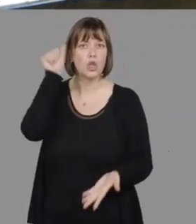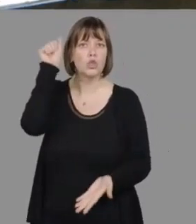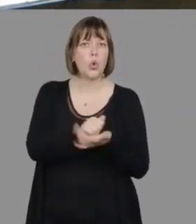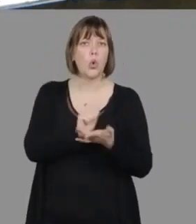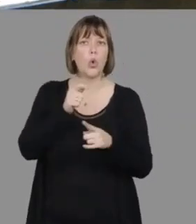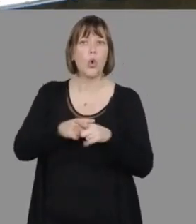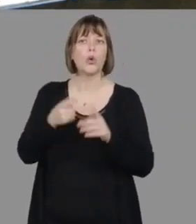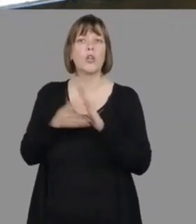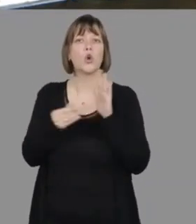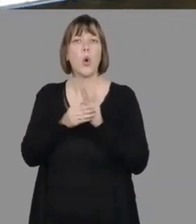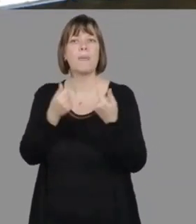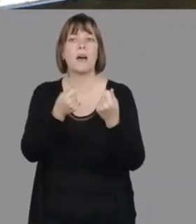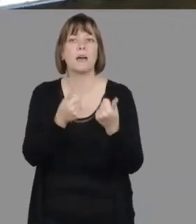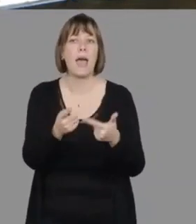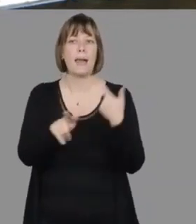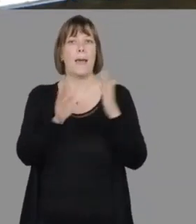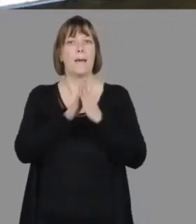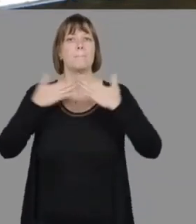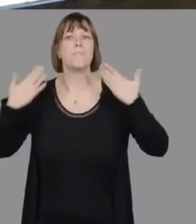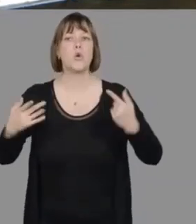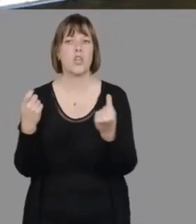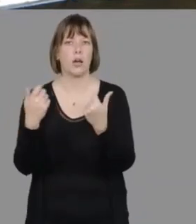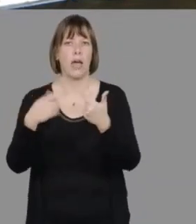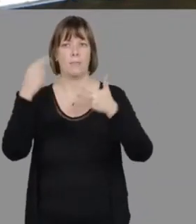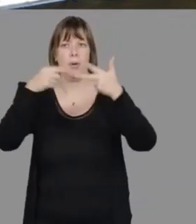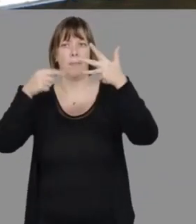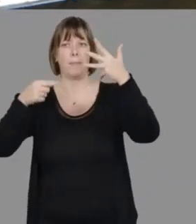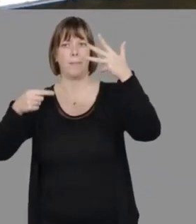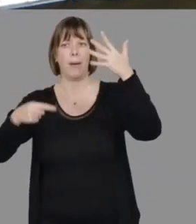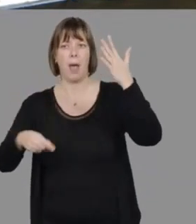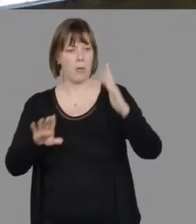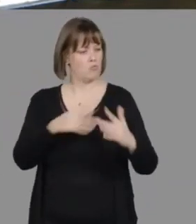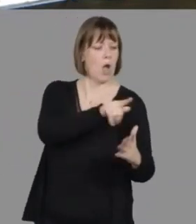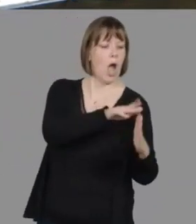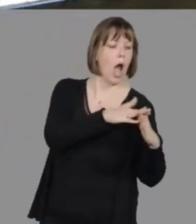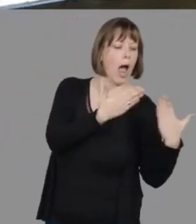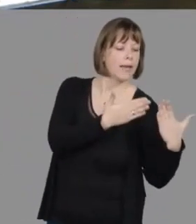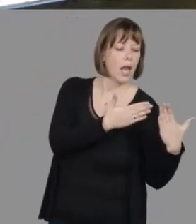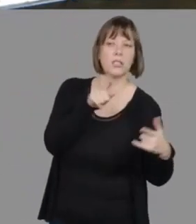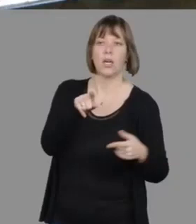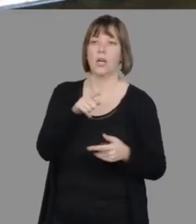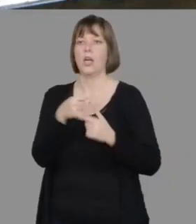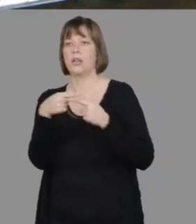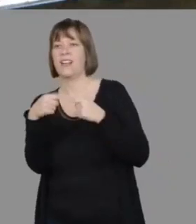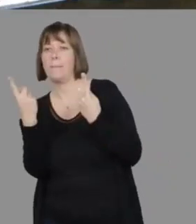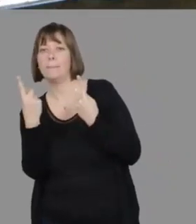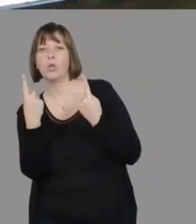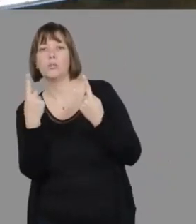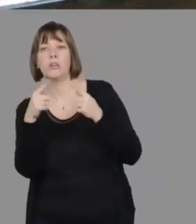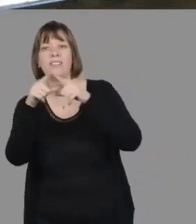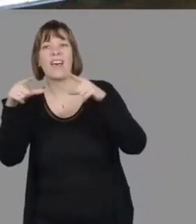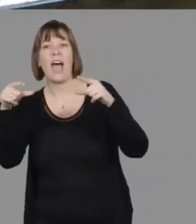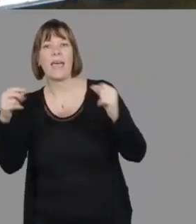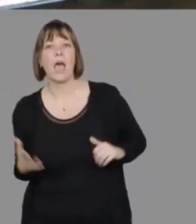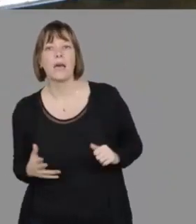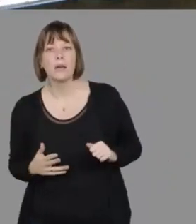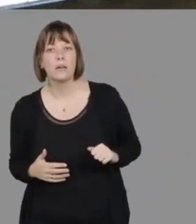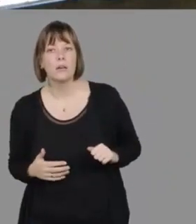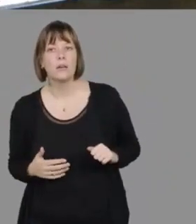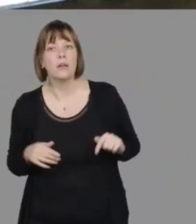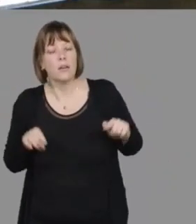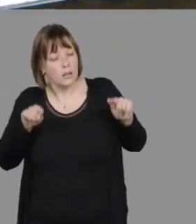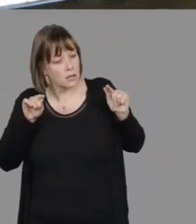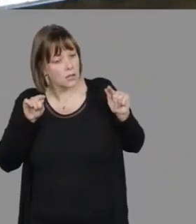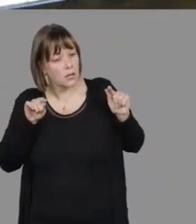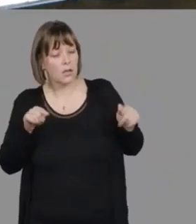Kopiergeld, Büchergeld, hier mal einen Atlas, dort ein wieder mal kaputtes Geodreieck. Das sind